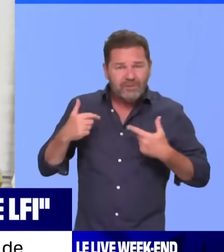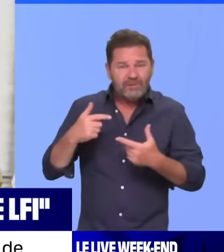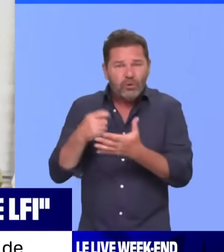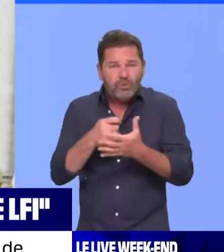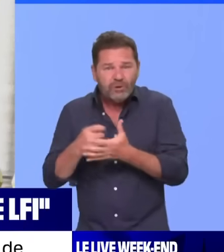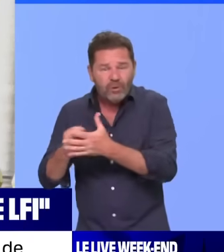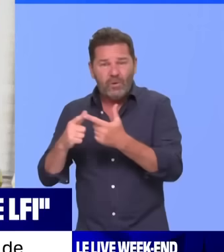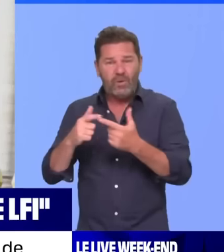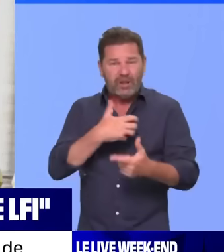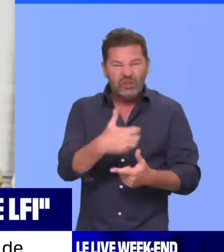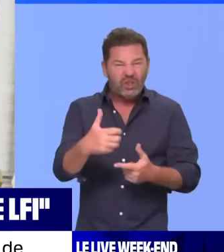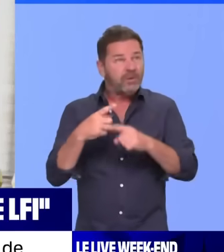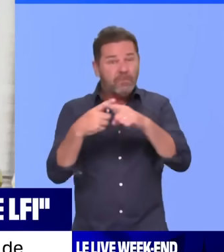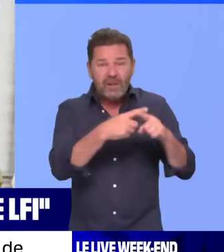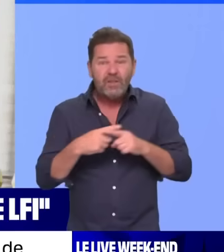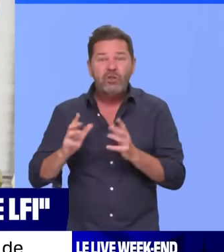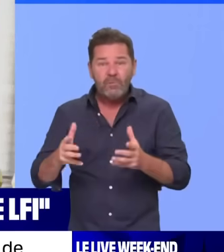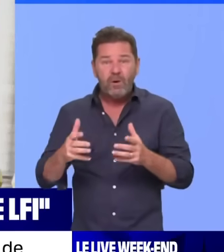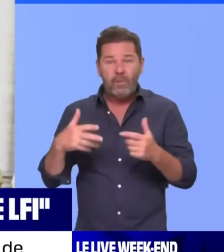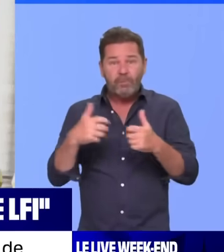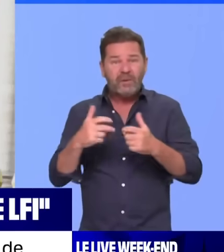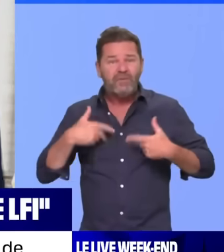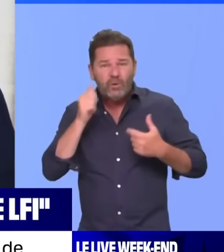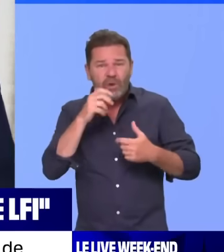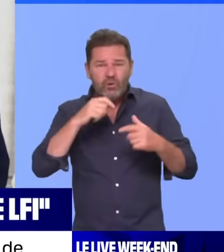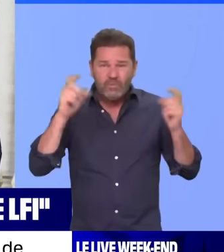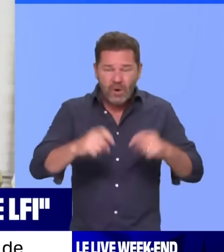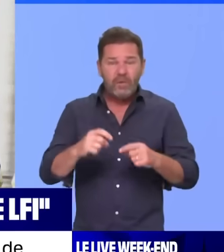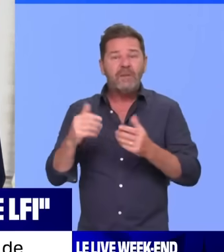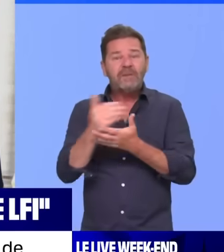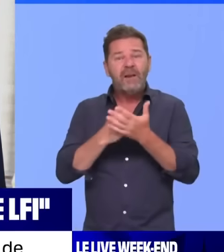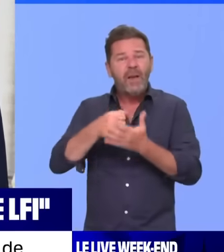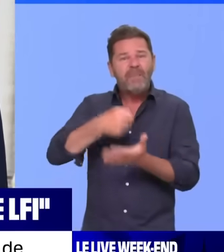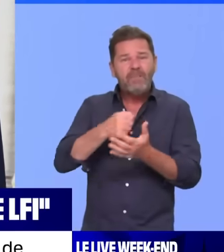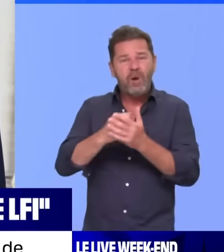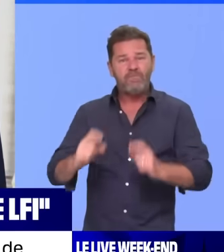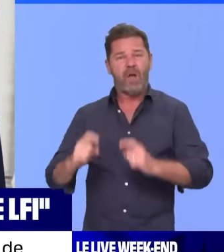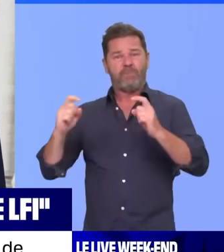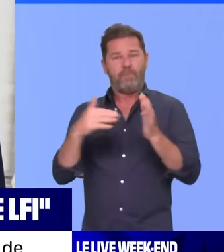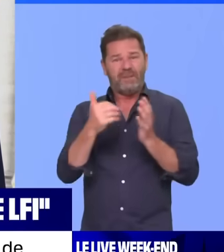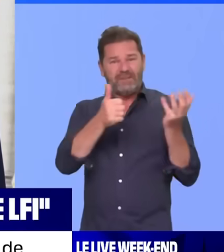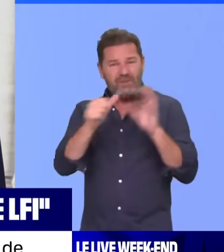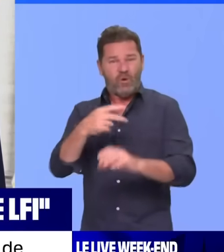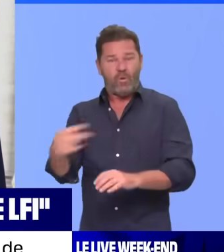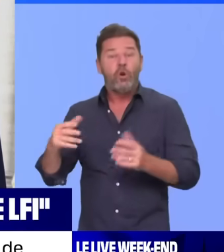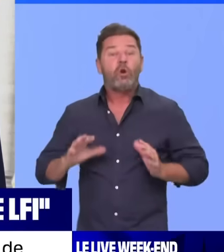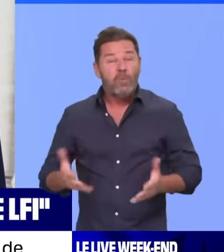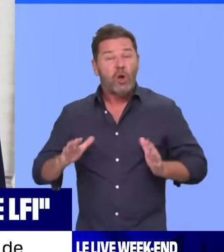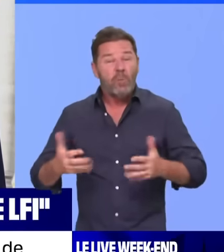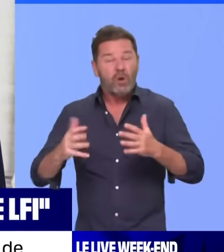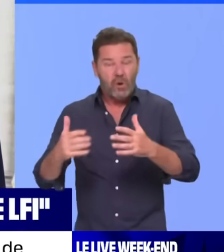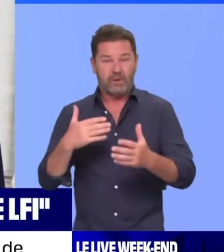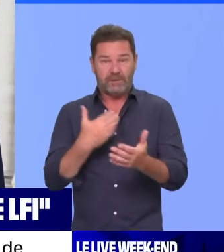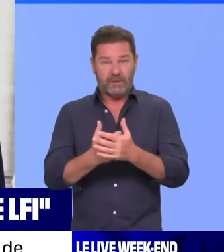produits de première nécessité comment on va augmenter le salaire minimum à 1600 € retrouver de la cohésion dans notre société c'est à la fois agir contre